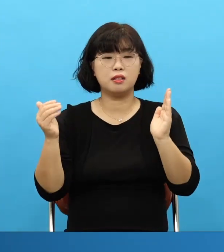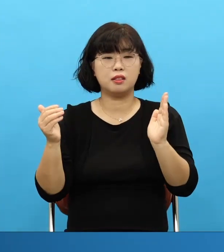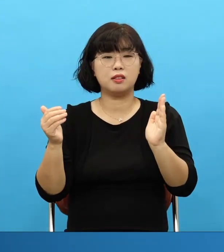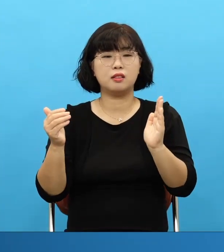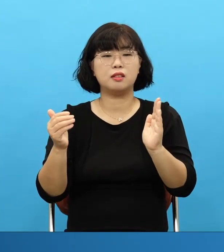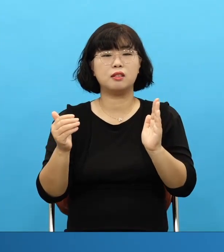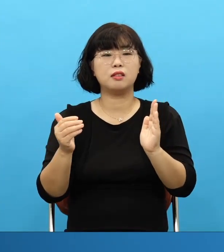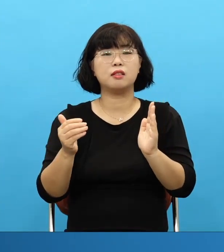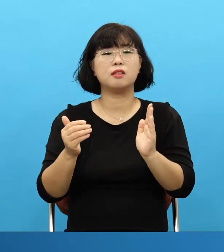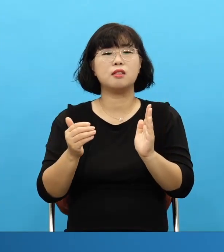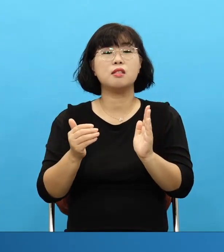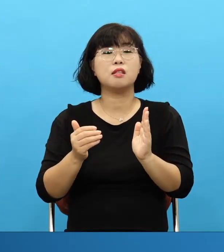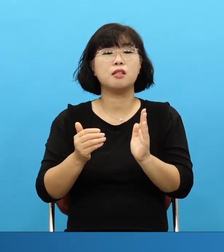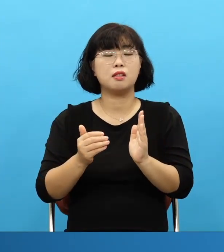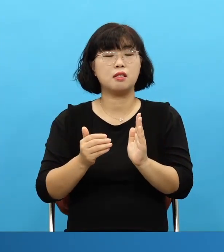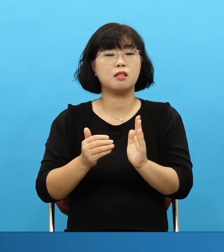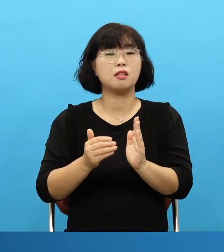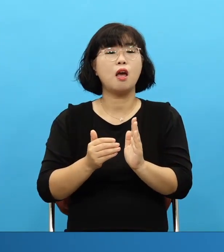같기까지